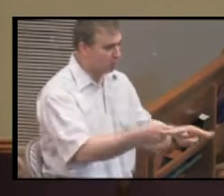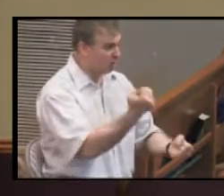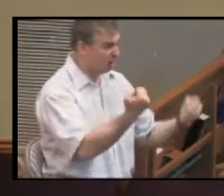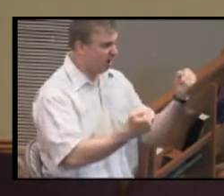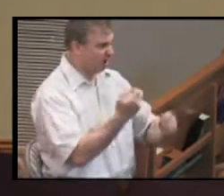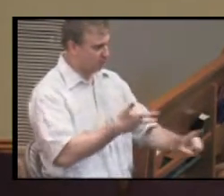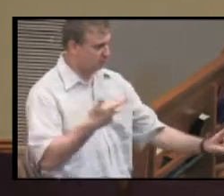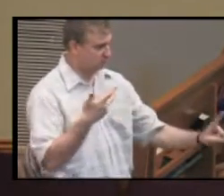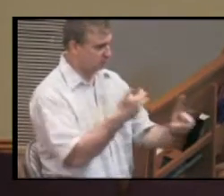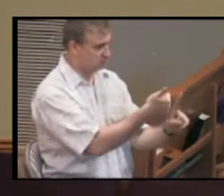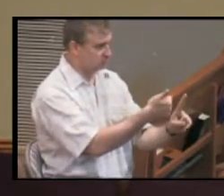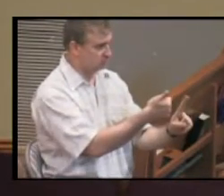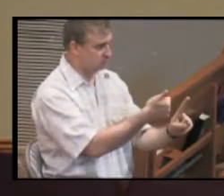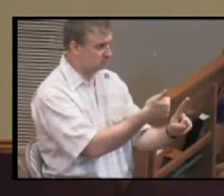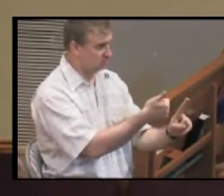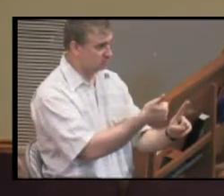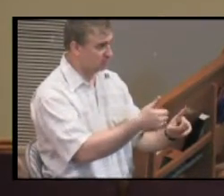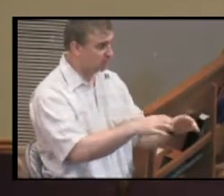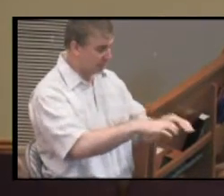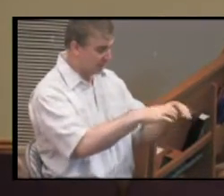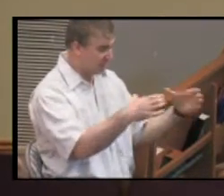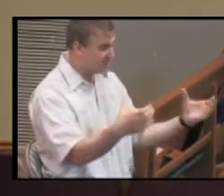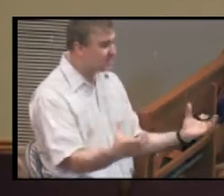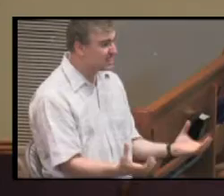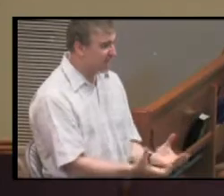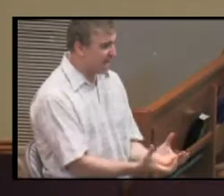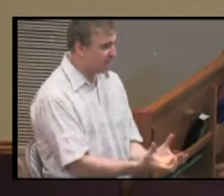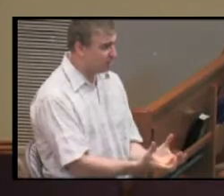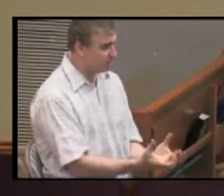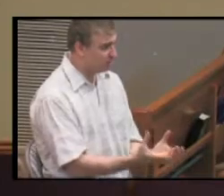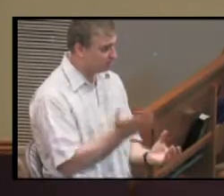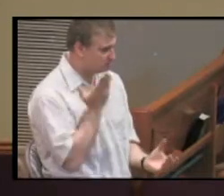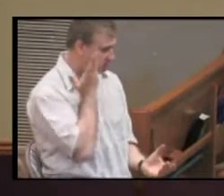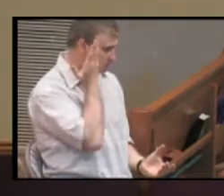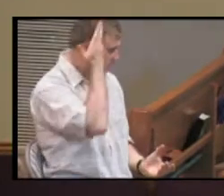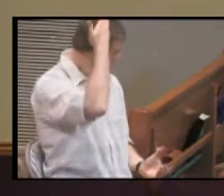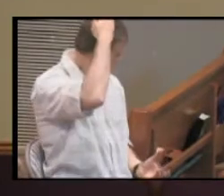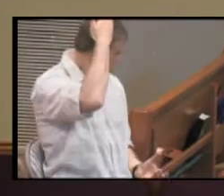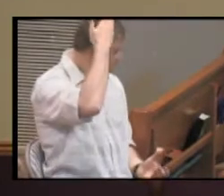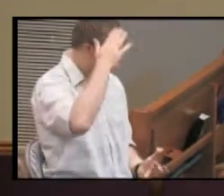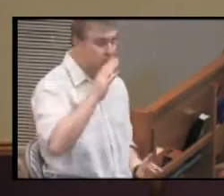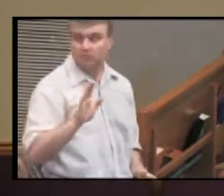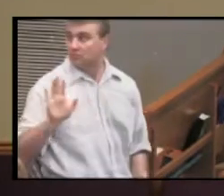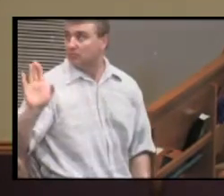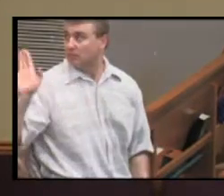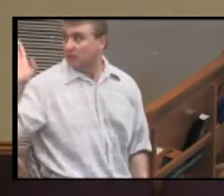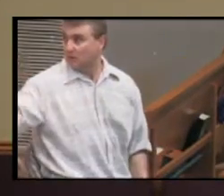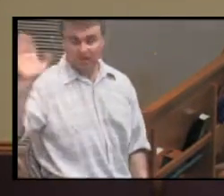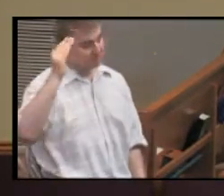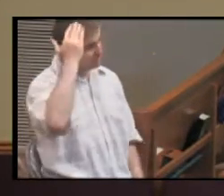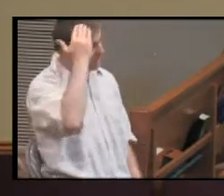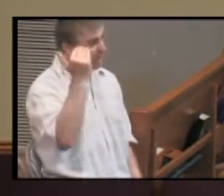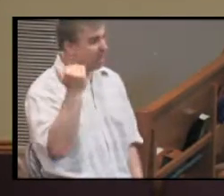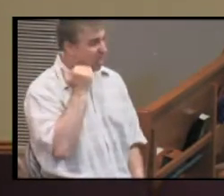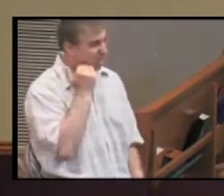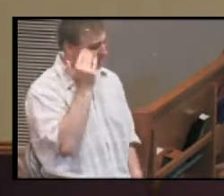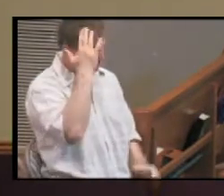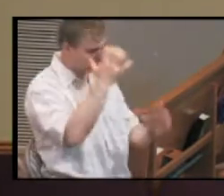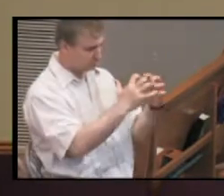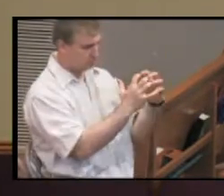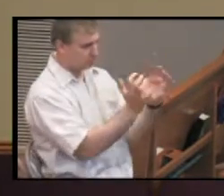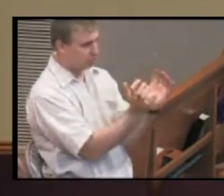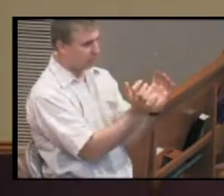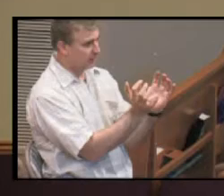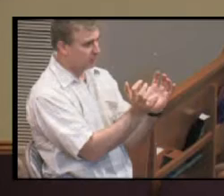Мое колесо переехало мою голову, у меня голова была тюльпанчиком, расколота на 3 части. Прямо как бы